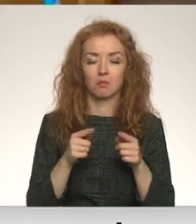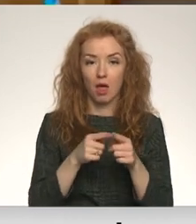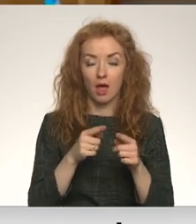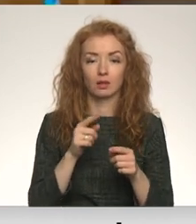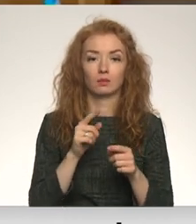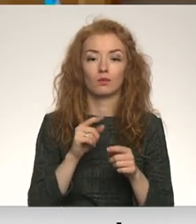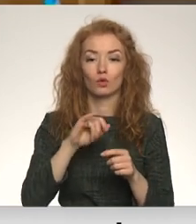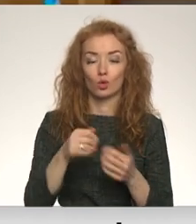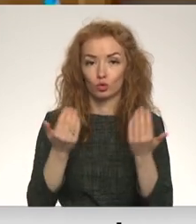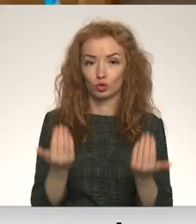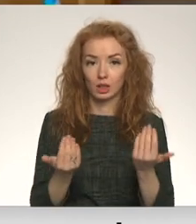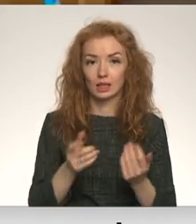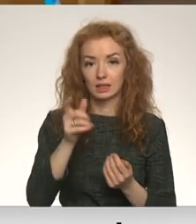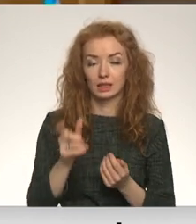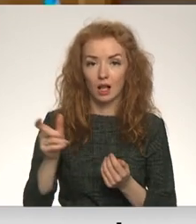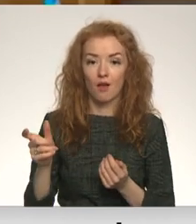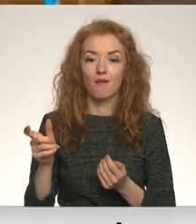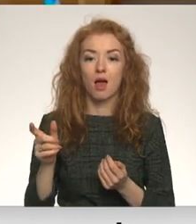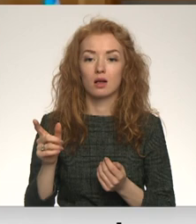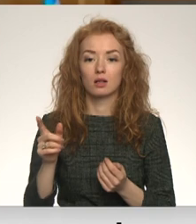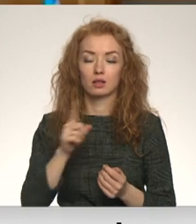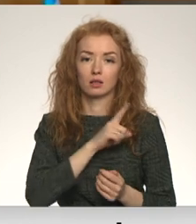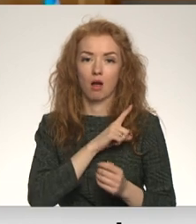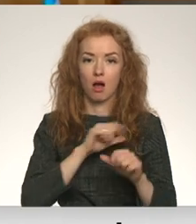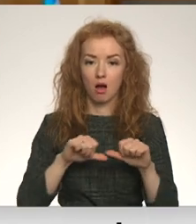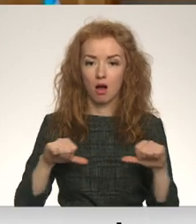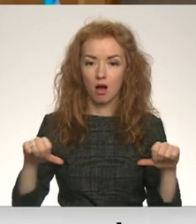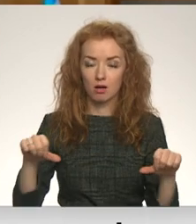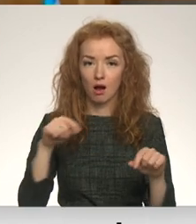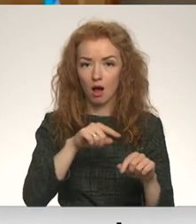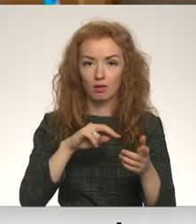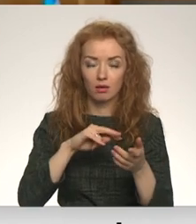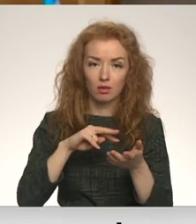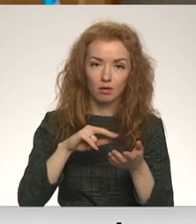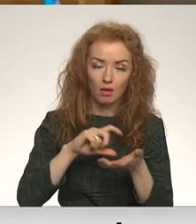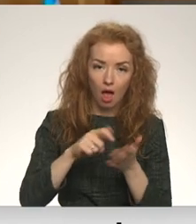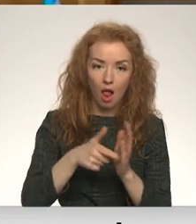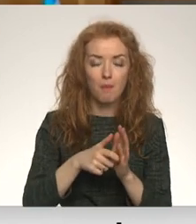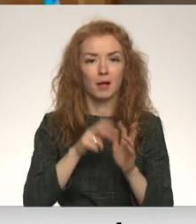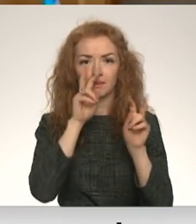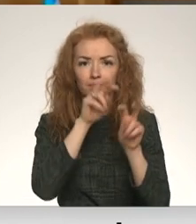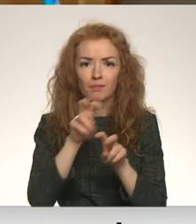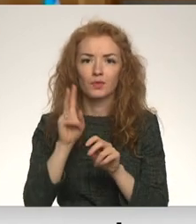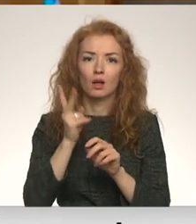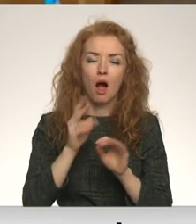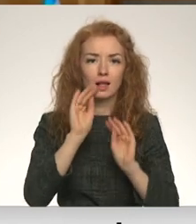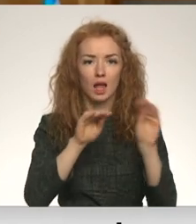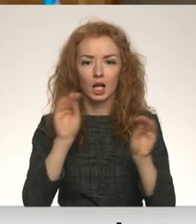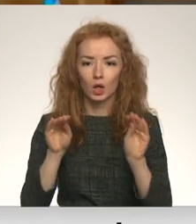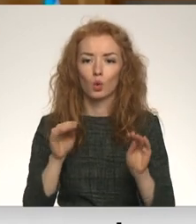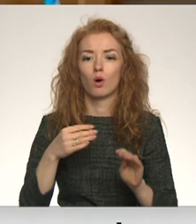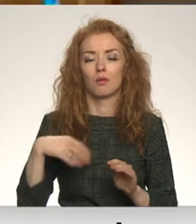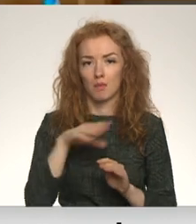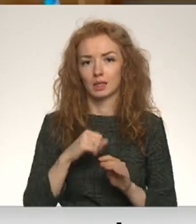cilvēki ir kopā apsvaigājušies telpas, jau zīmē schēmas, kā tas varētu izskatīties, uzstādījums no mūsu puses, un domāju, mēs to